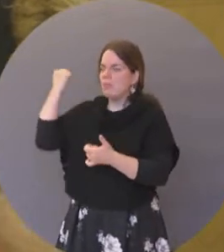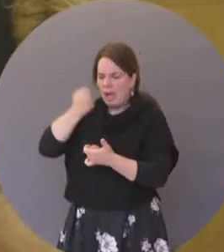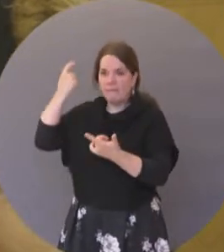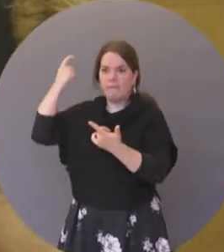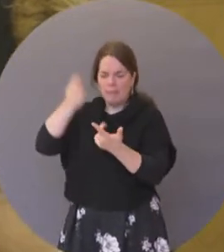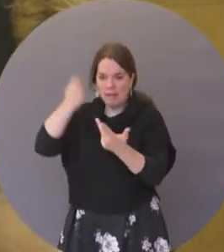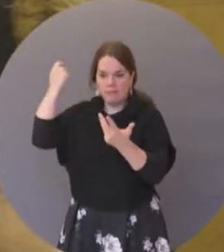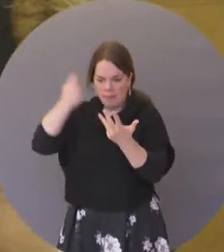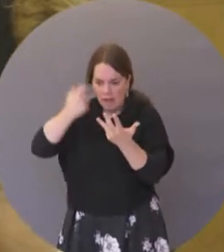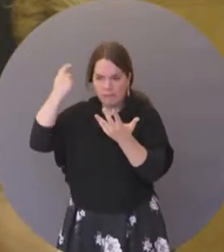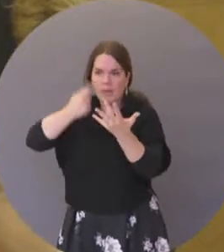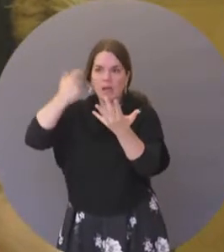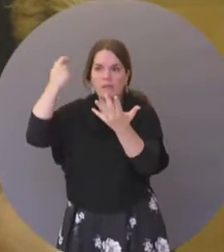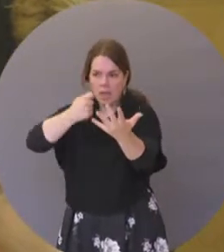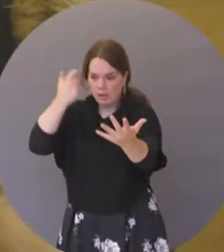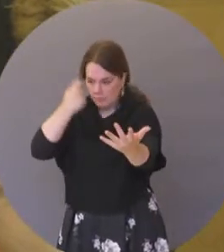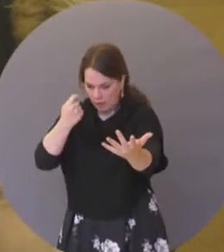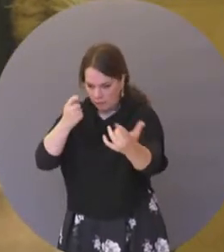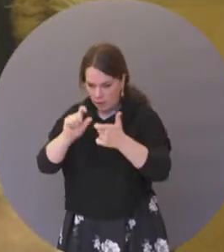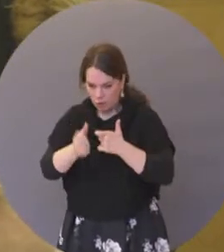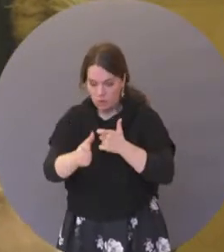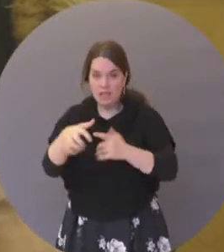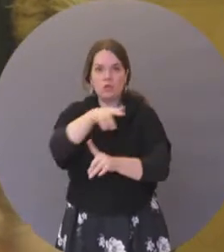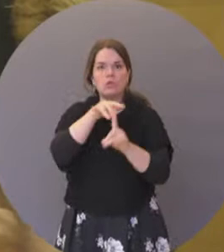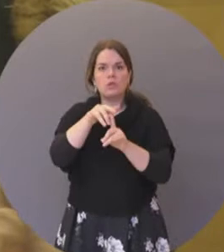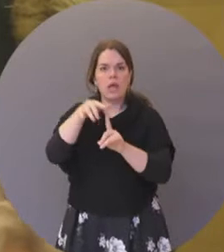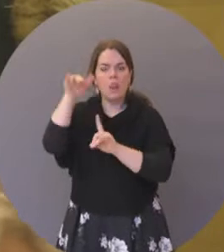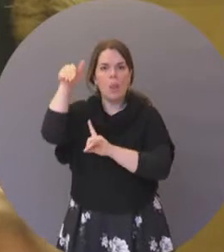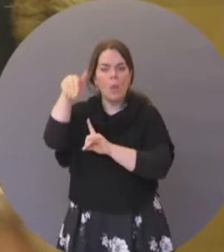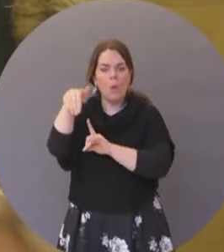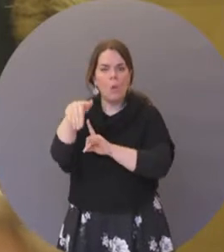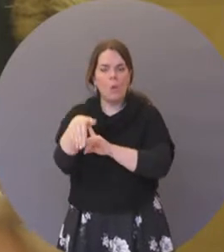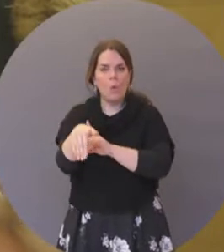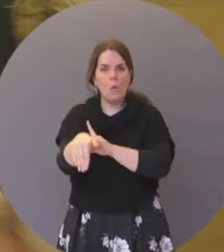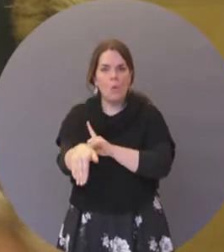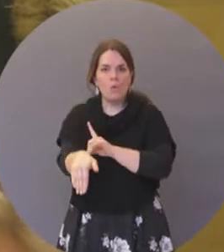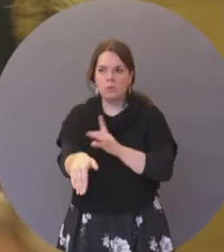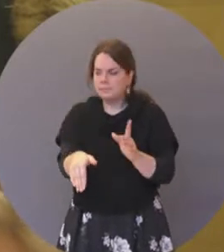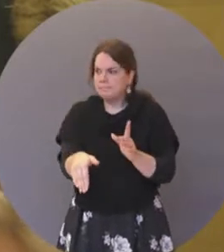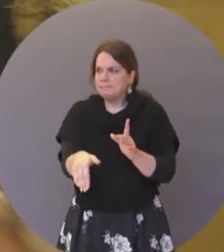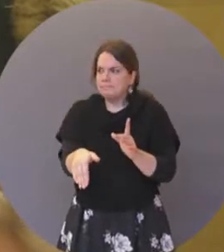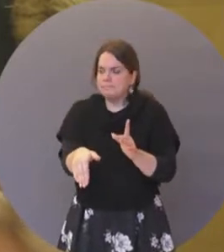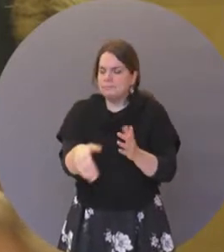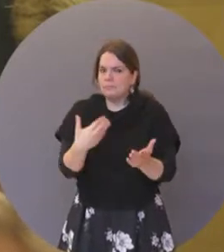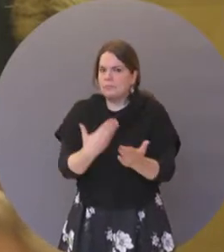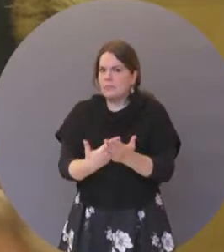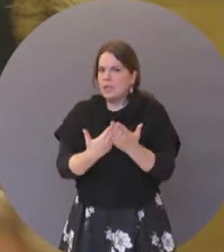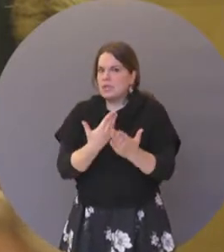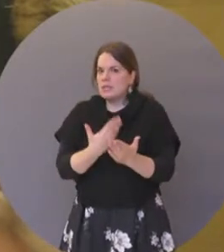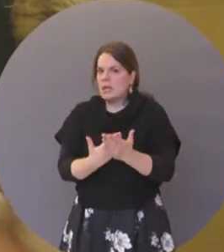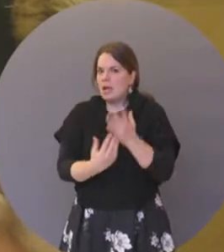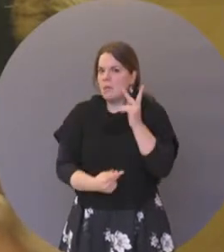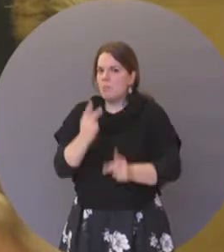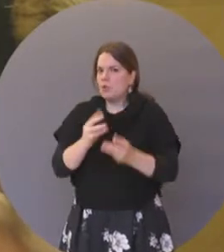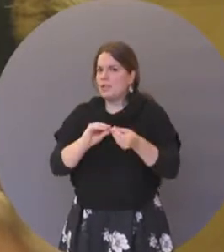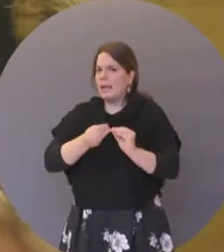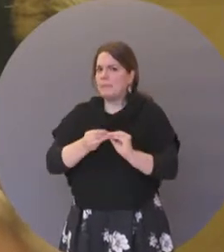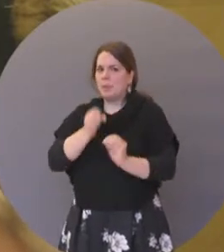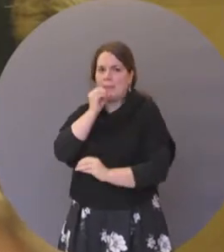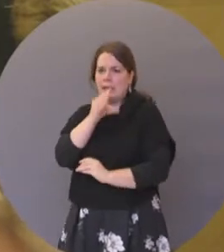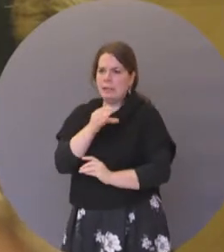elle leur lot de difficultés sociales au point que l'on peut se demander s'il ne s'agit pas là des symptômes d'un capitalisme poussé à